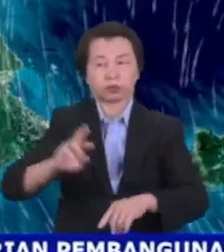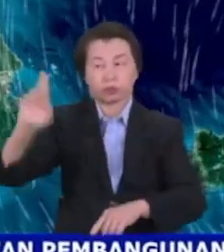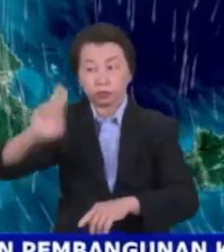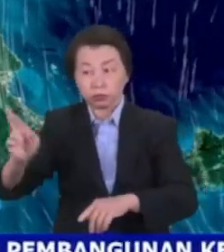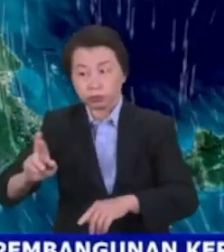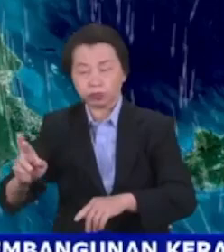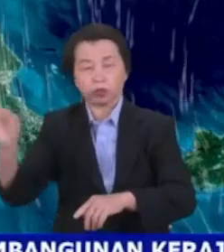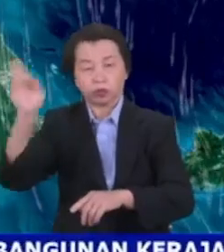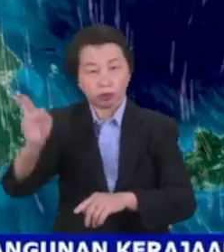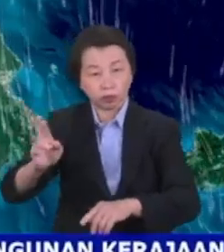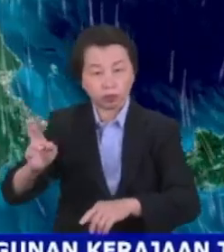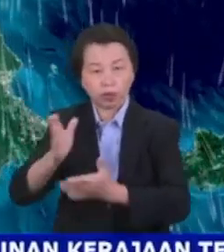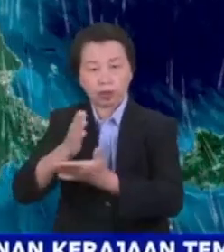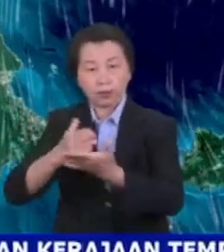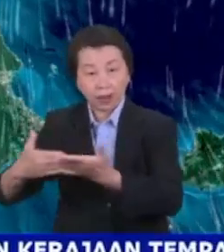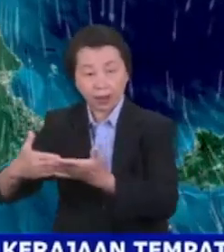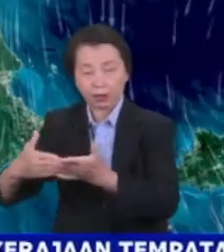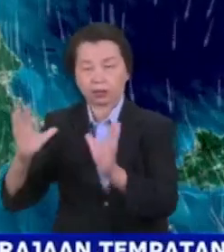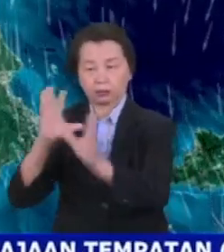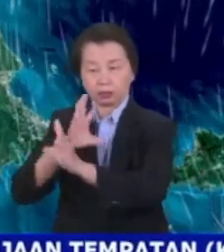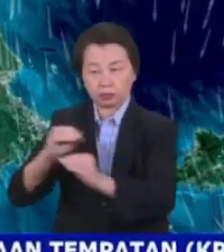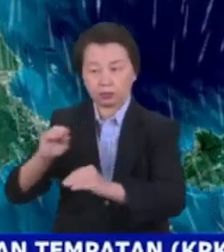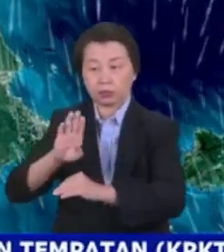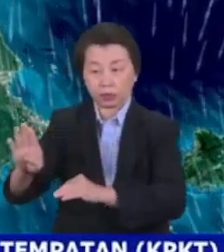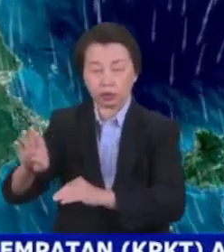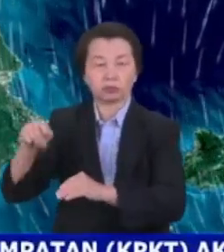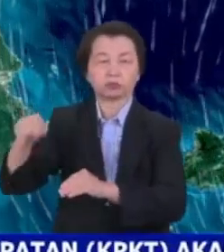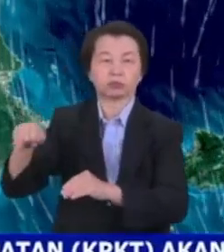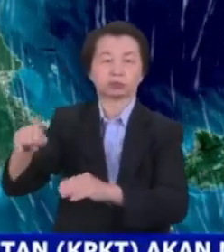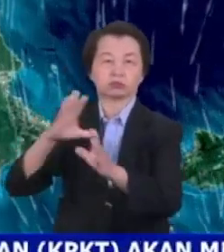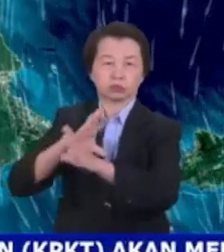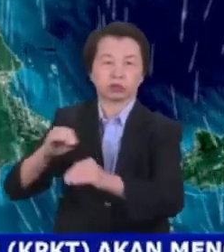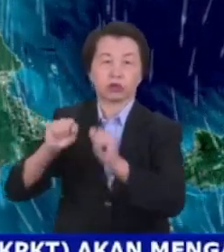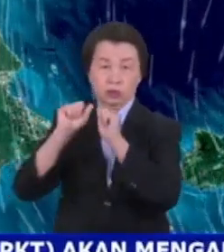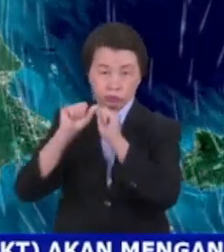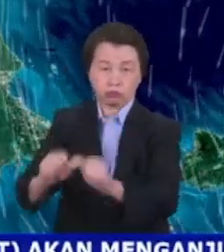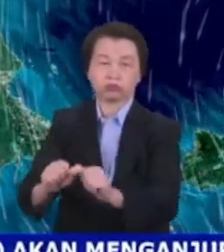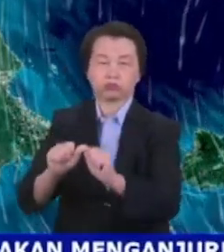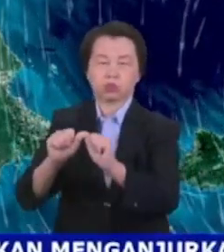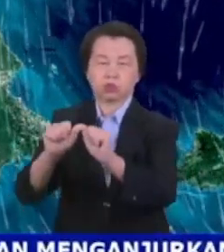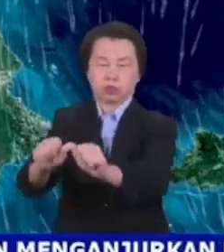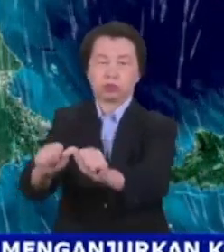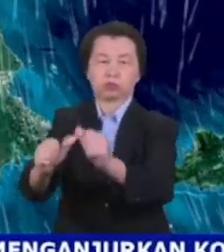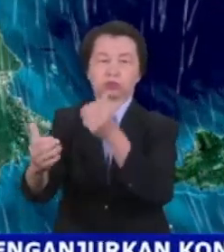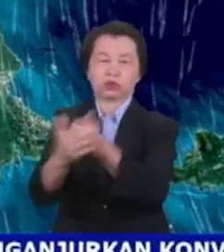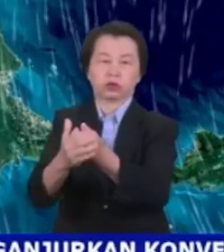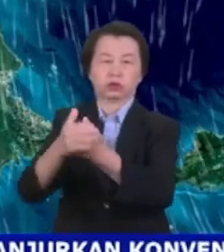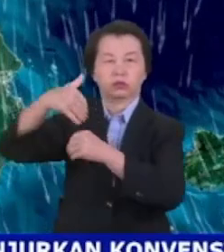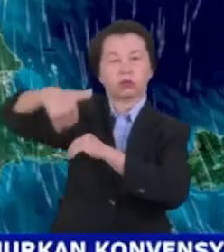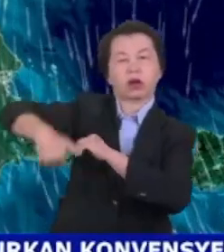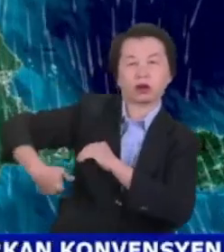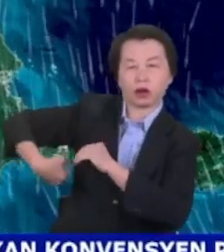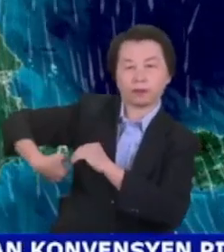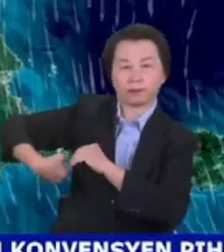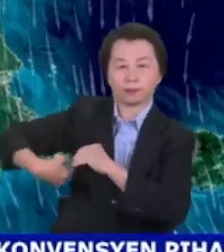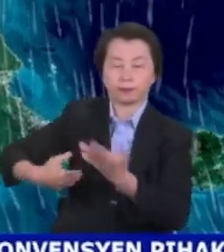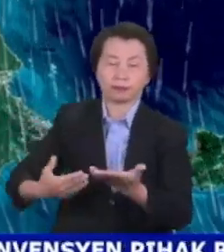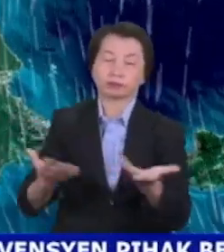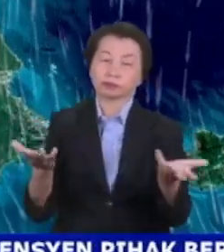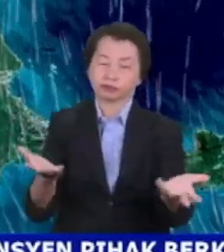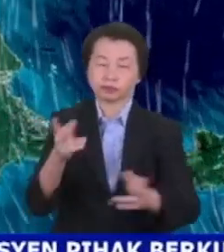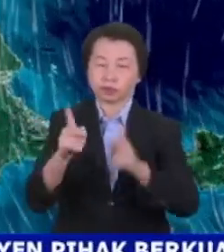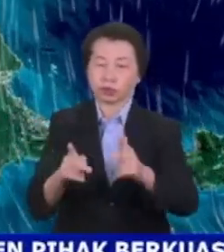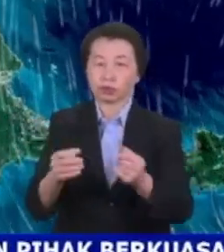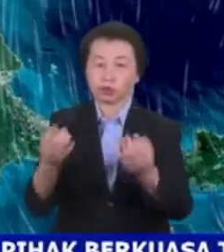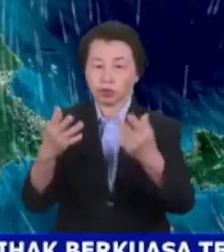yang berlaku di sekitar bahagian-bahagian di sebelah barat Sarawak dijangka mampu untuk berterusan sehinggalah ke lewat malam nanti. Oleh itu,